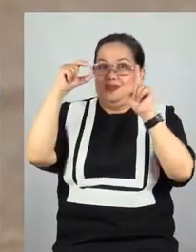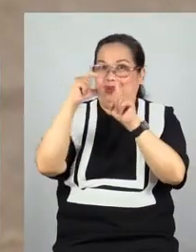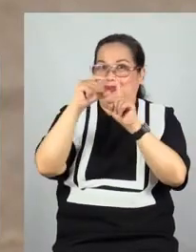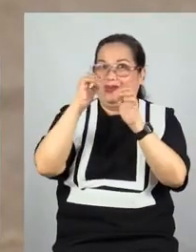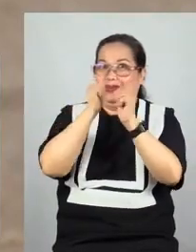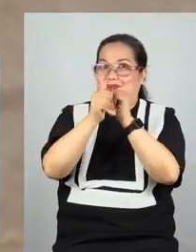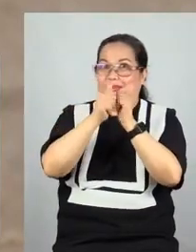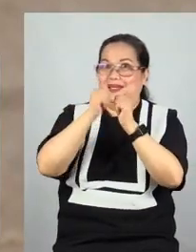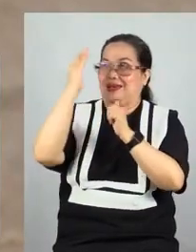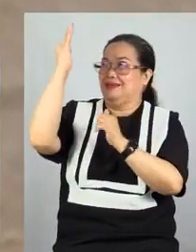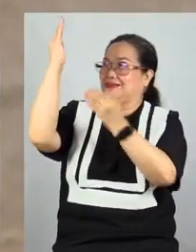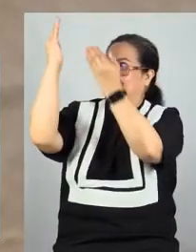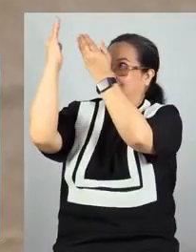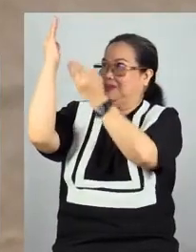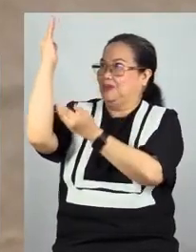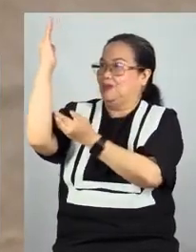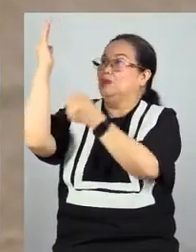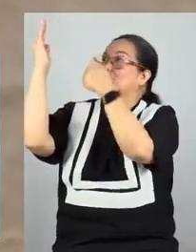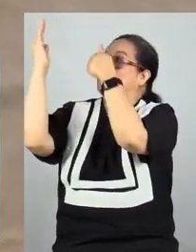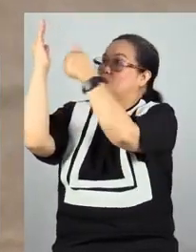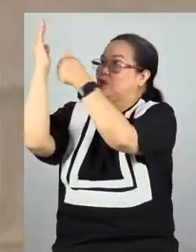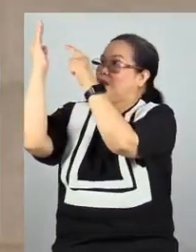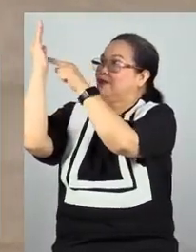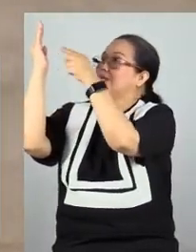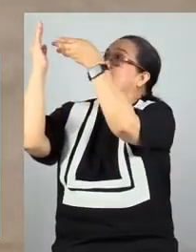sabihin ng morphe ay ikaw ay